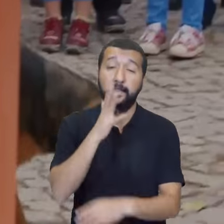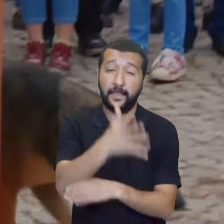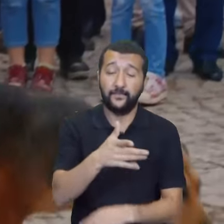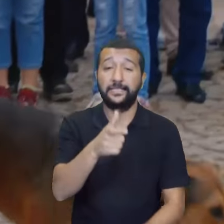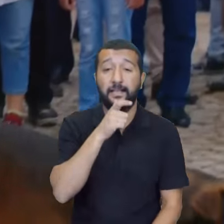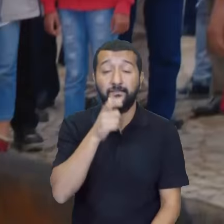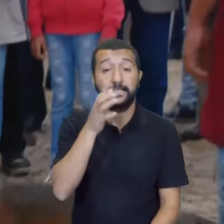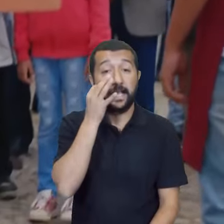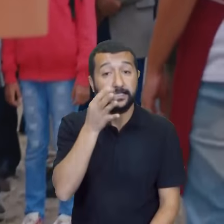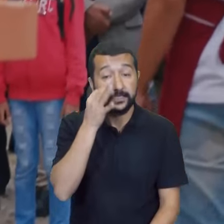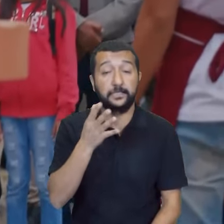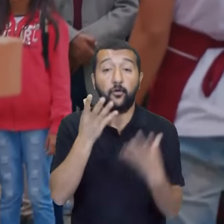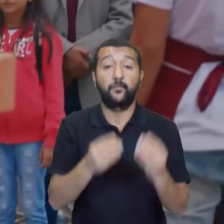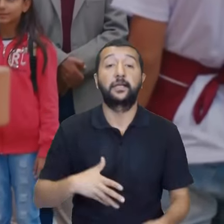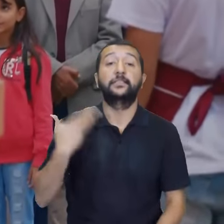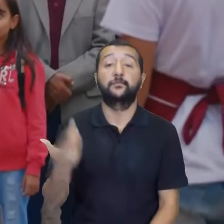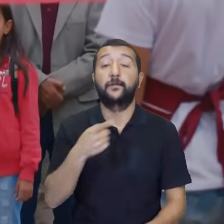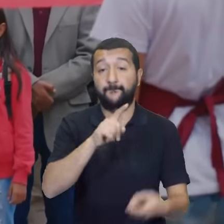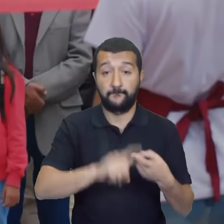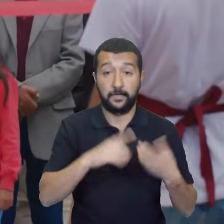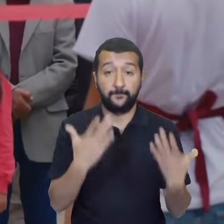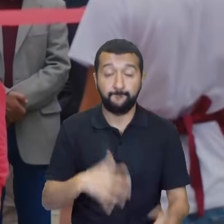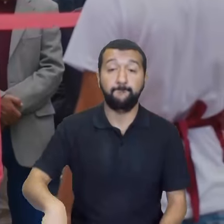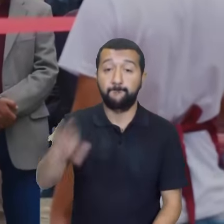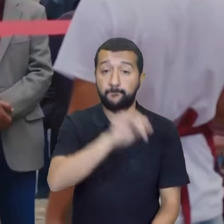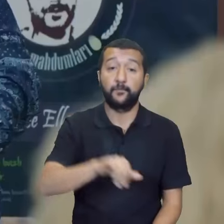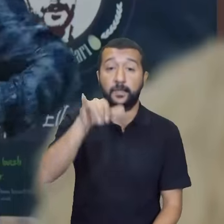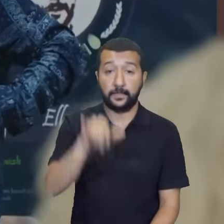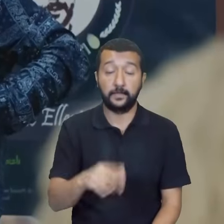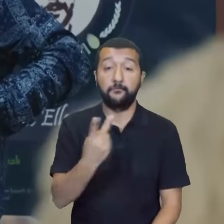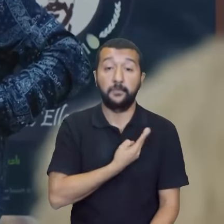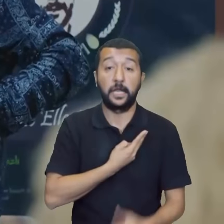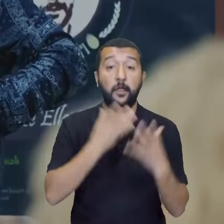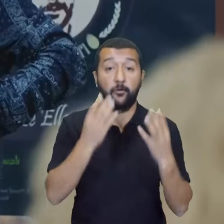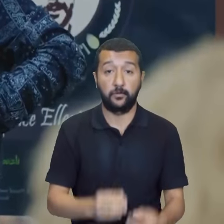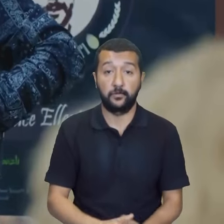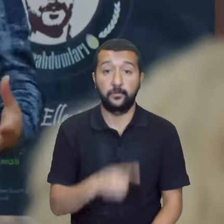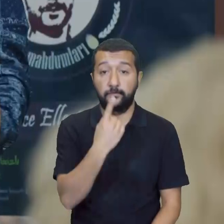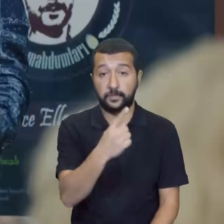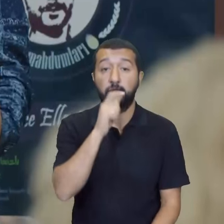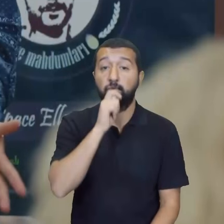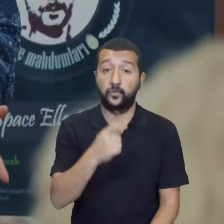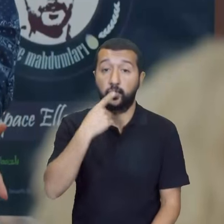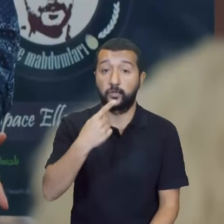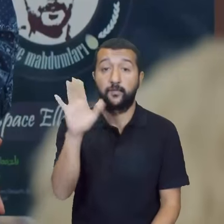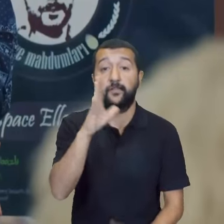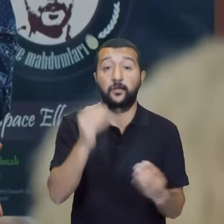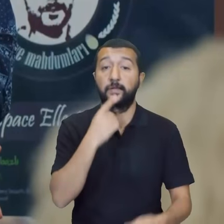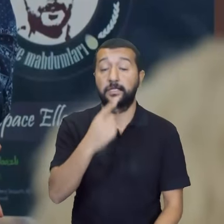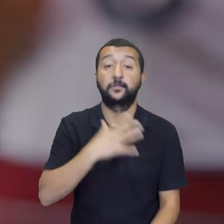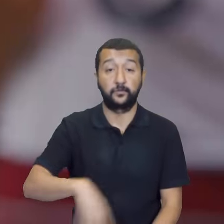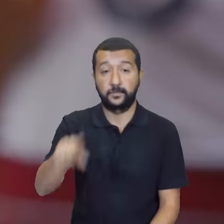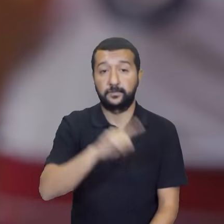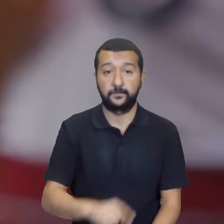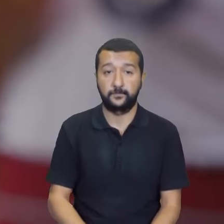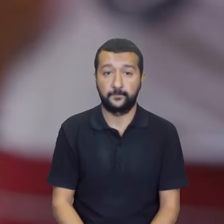fazla kahveye hasret bırakmak istemiyorum ve tüm hakları bana ait olan bir sözümle veda etmek istiyorum